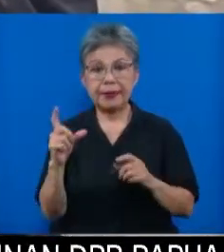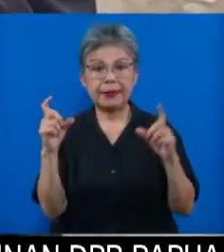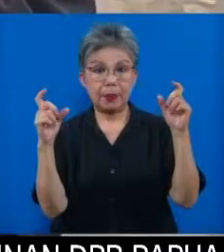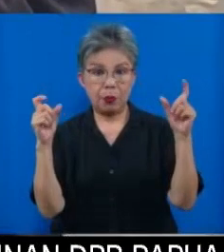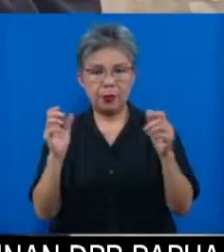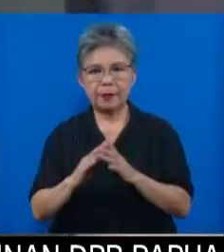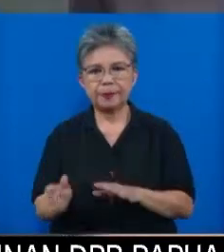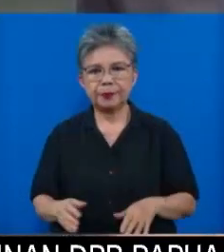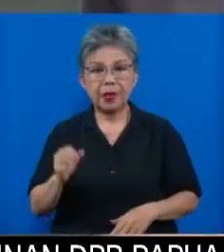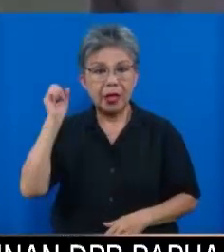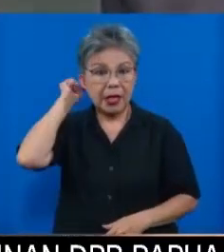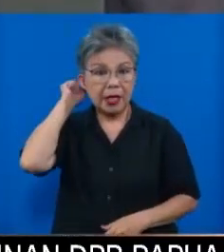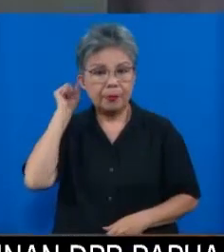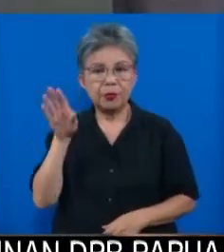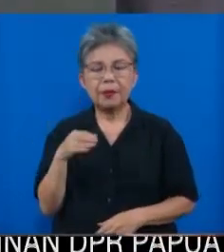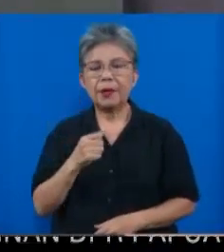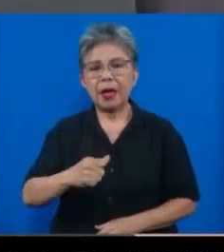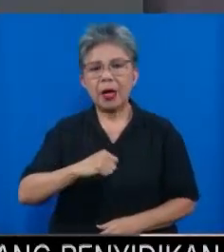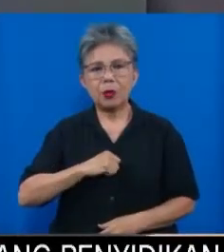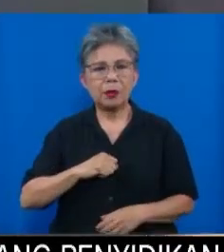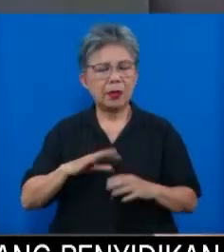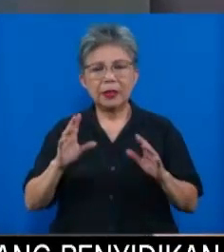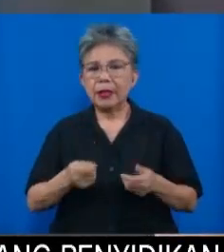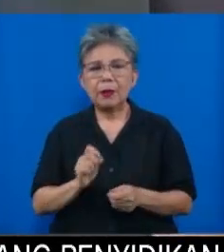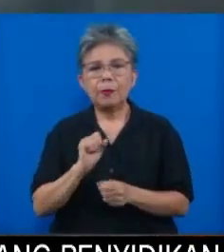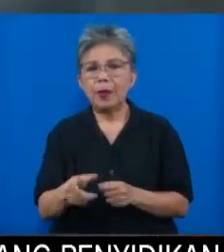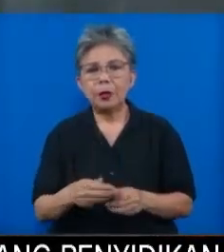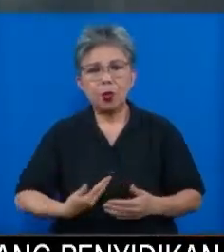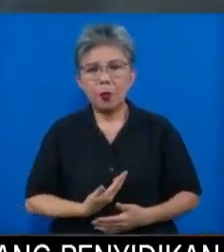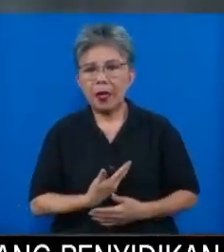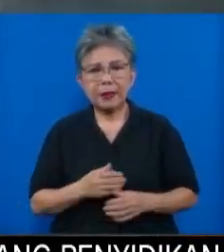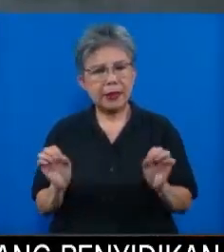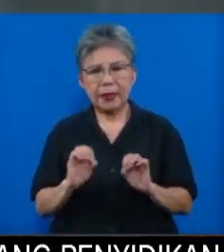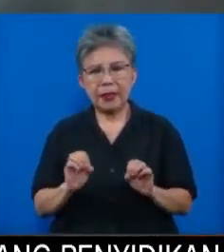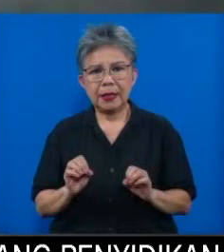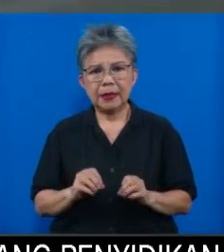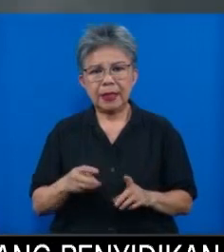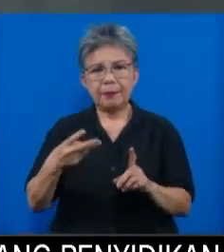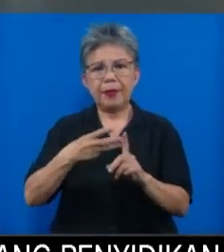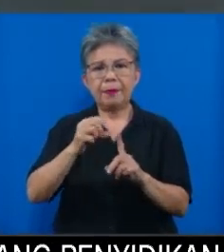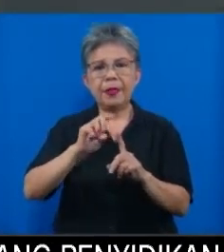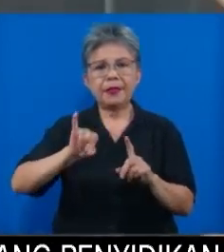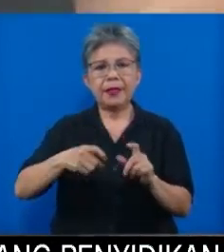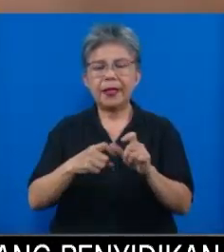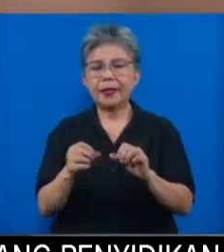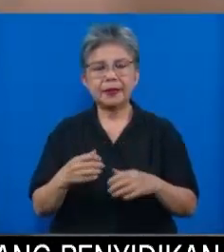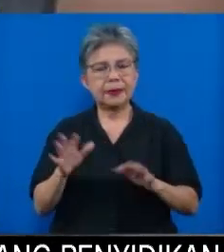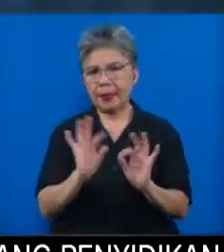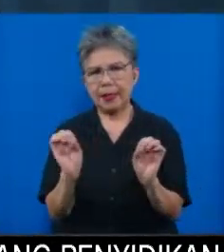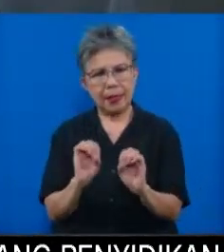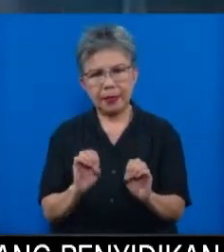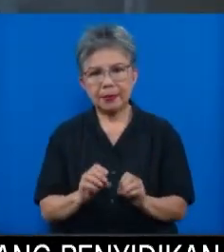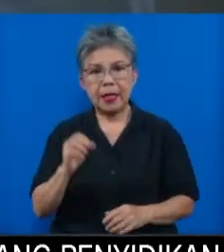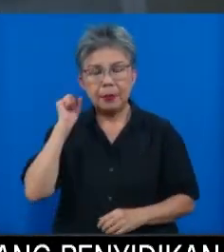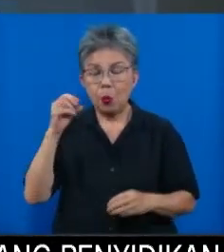Sementara itu, pihak Ibu ZU mengaku tidak mampu membiayai operasi dan tidak memiliki BPJS kesehatan. Kini sang